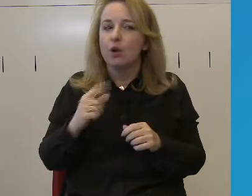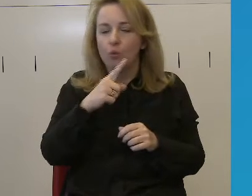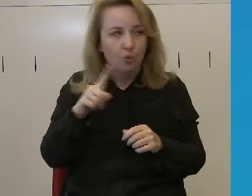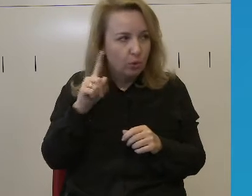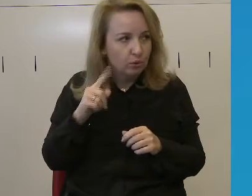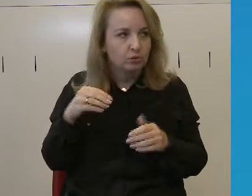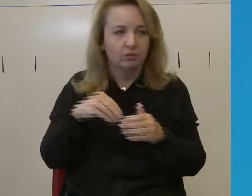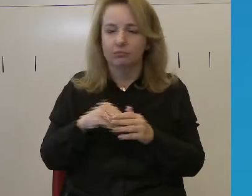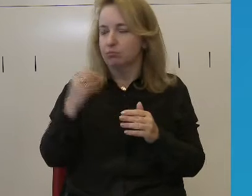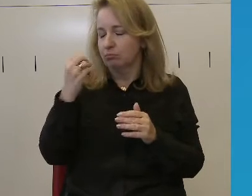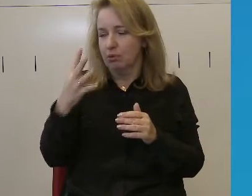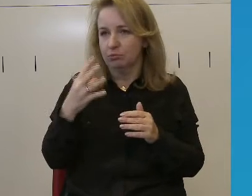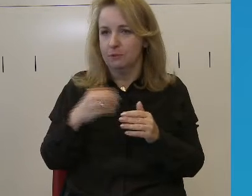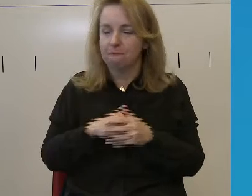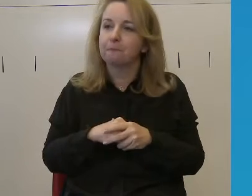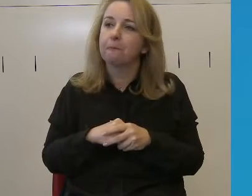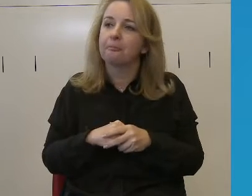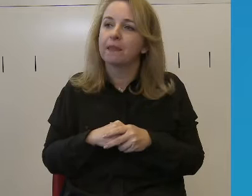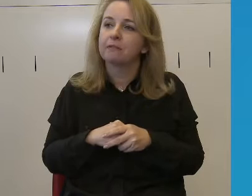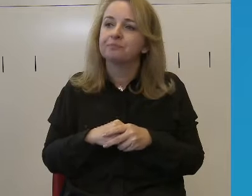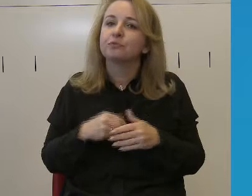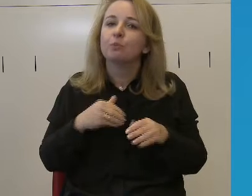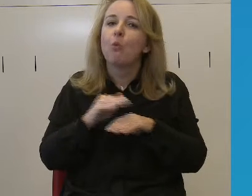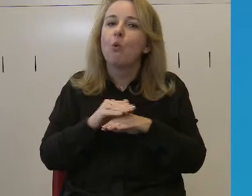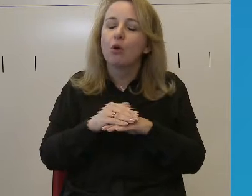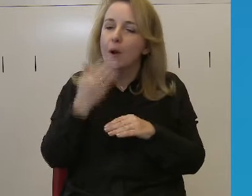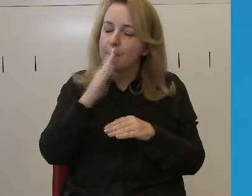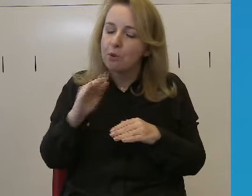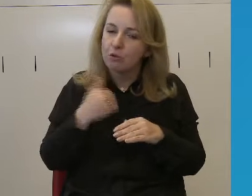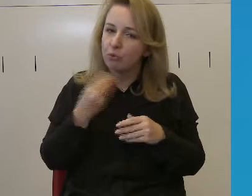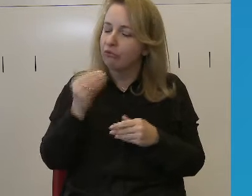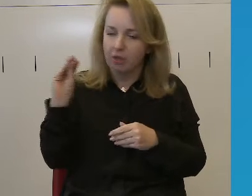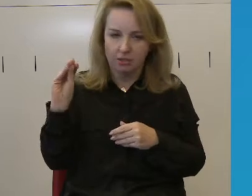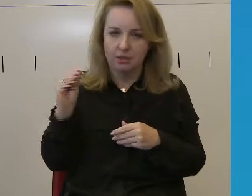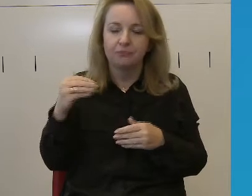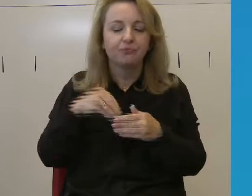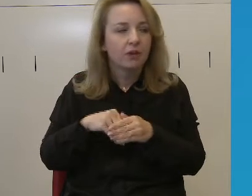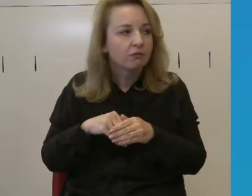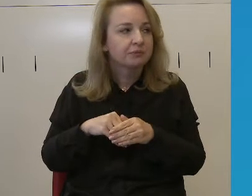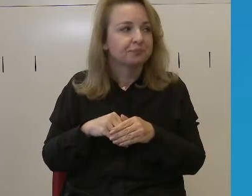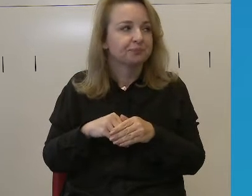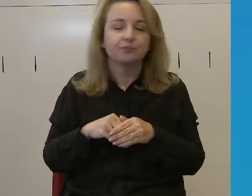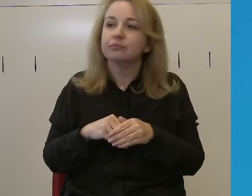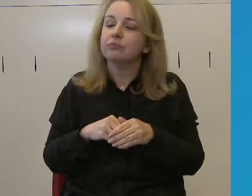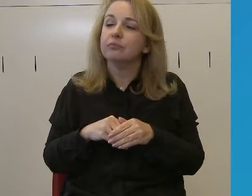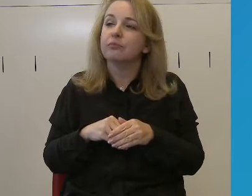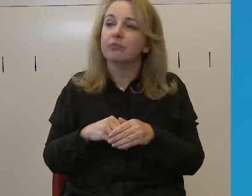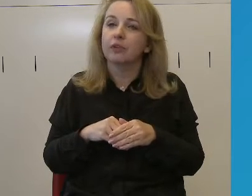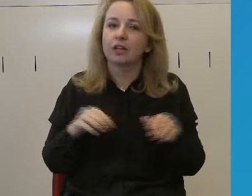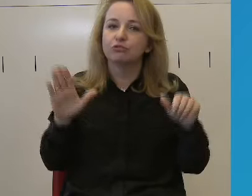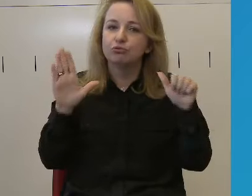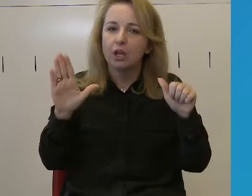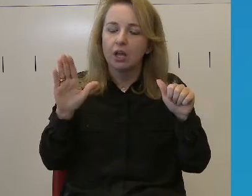zobaczyć nieco więcej. Smart people, czyli smart społeczeństwo. Te